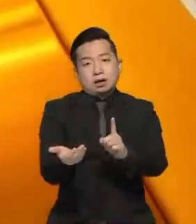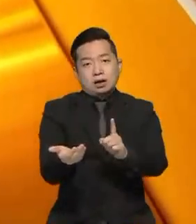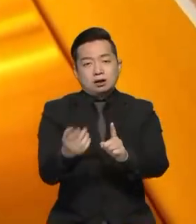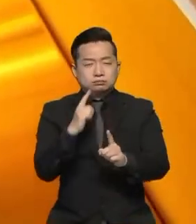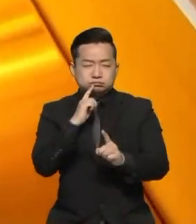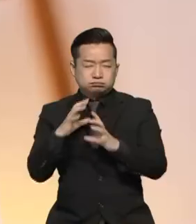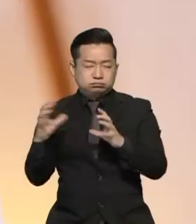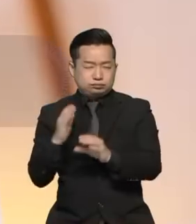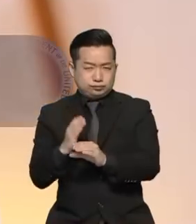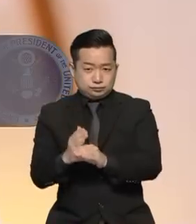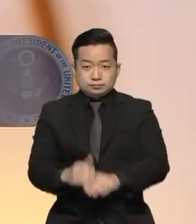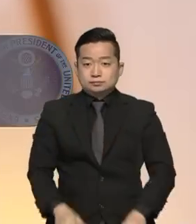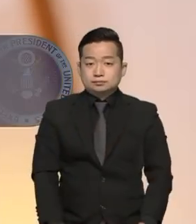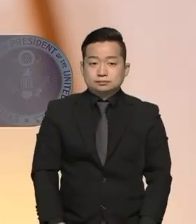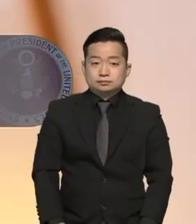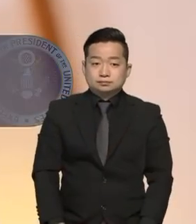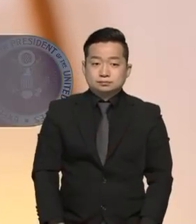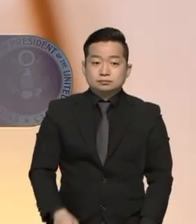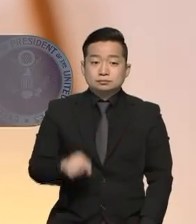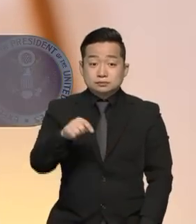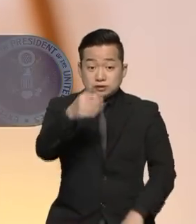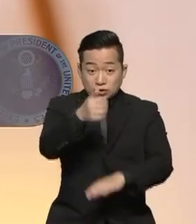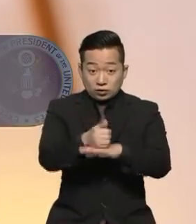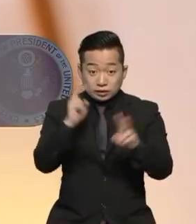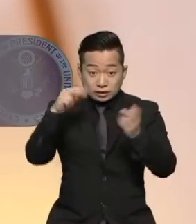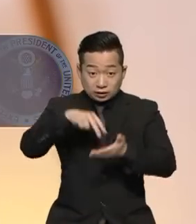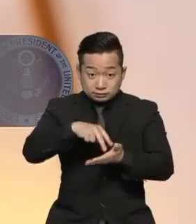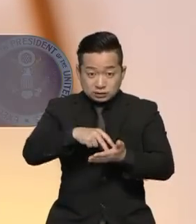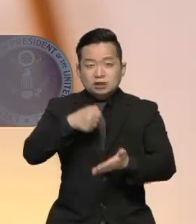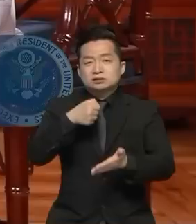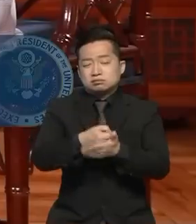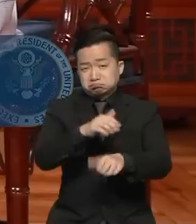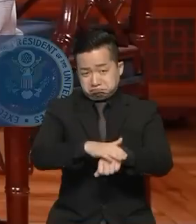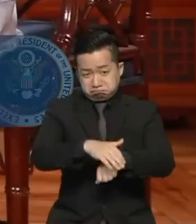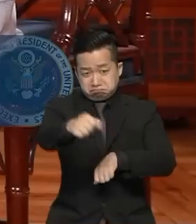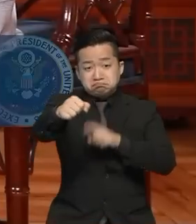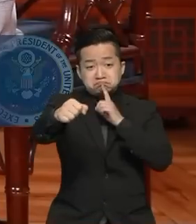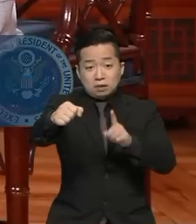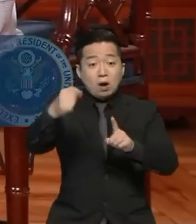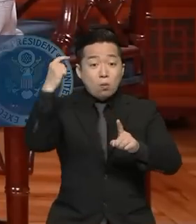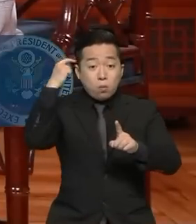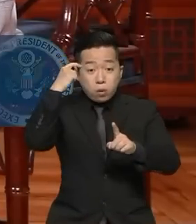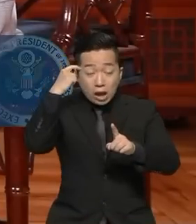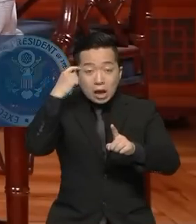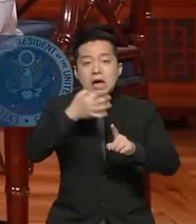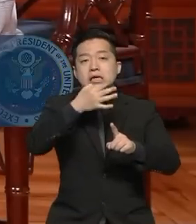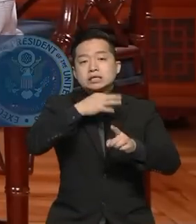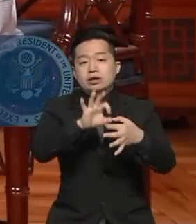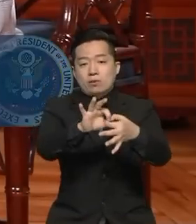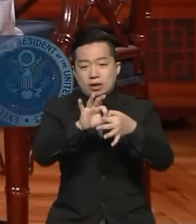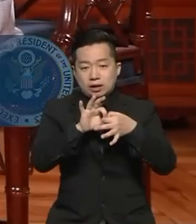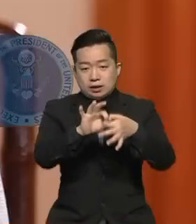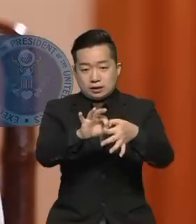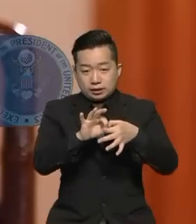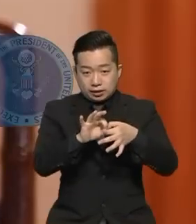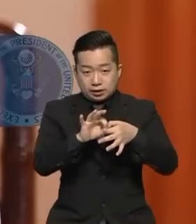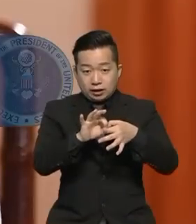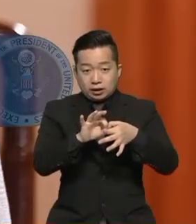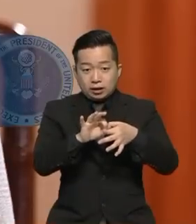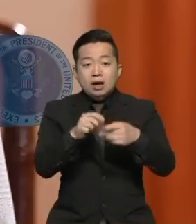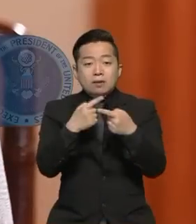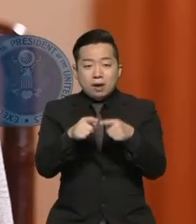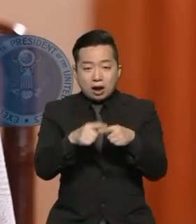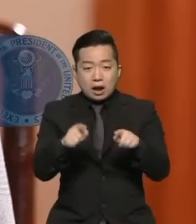일고 있습니다. Well, I think at the end of the day, it's a business decision. That is what businesses are good at, which